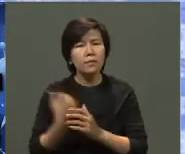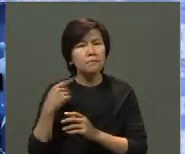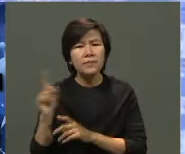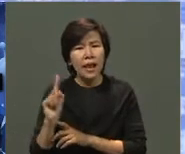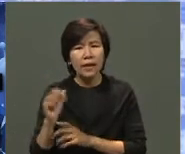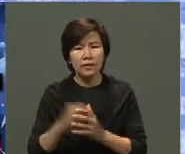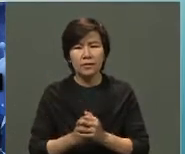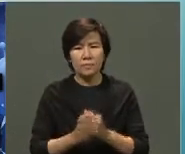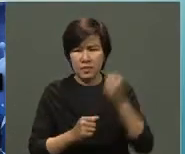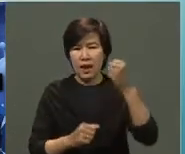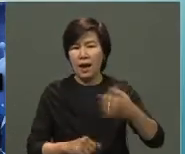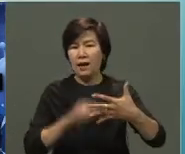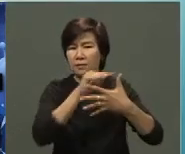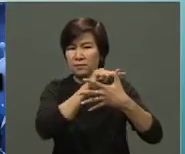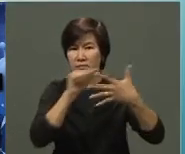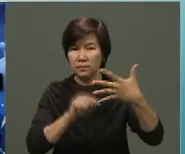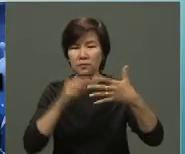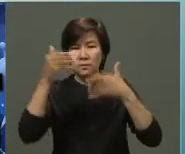อย่างที่บอกนะครับเป็นกิจการกิจกรรมที่มีความเสี่ยงสูงมากๆแต่กระทบต่อธุรกิจและต่างๆขับเคลื่อนธุรกิจเนี่ยน้อยแต่ถึงว่าน้อยอย่างไรตอนนี้ก็มีผู้ที่เดือดร้อนจัดไม่ได้ประกอบการด้านนี้นะครับที่เขารวมกลุ่มกันอย่างที่เราได้ยินนะครับเป็นนักร้องนักดนตรีนะครับผับบาร์คาราโอเกะนะครับหรือแม้กระทั่งผู้ที่ทำงานบริการในอาบอบนวดนะครับสิ่งต่างๆเหล่านี้ทุกเสียงนะครับท่านสปกรับฟังทั้งหมดเกิดการประชุมกันอีกหลายรอบนะครับโดยคณะกรรมการกลายชุดแล้วก็คิดกันมาหลายชั้นวันนี้ครับก็นำมาว่ามีกิจการกิจกรรมที่เหลืออยู่อะไรบ้างนะครับหรืออยู่5